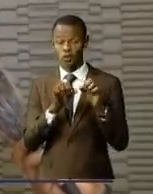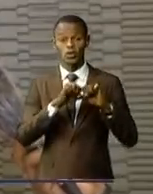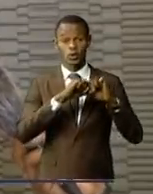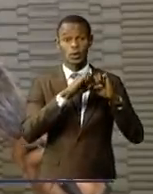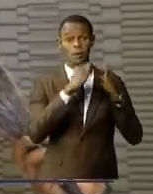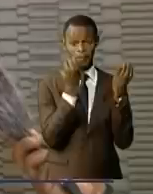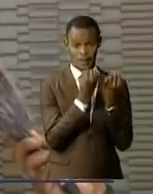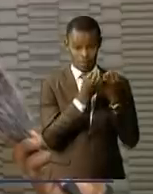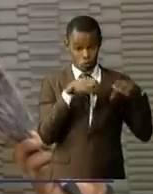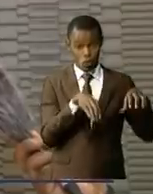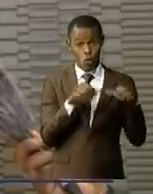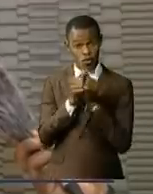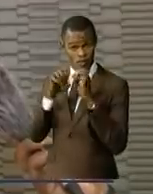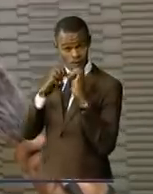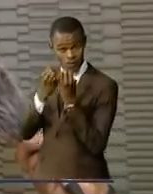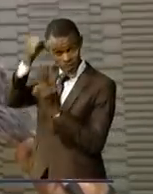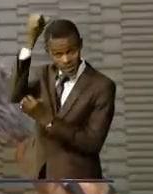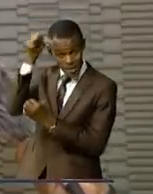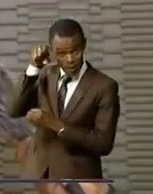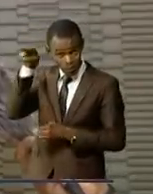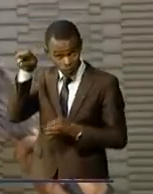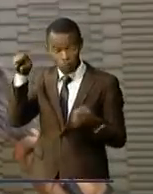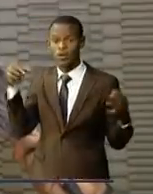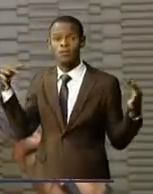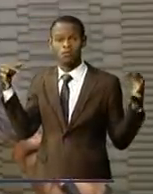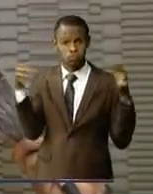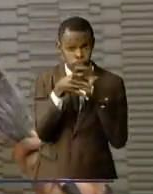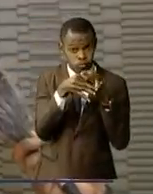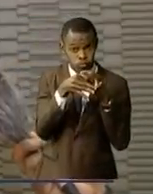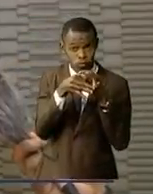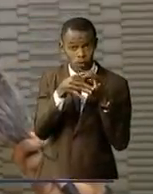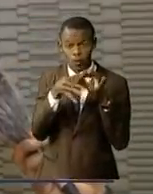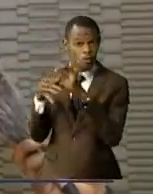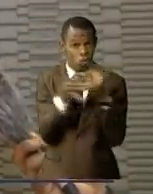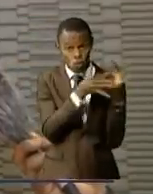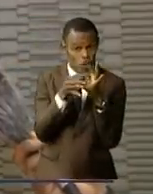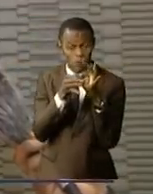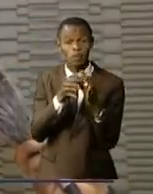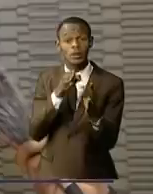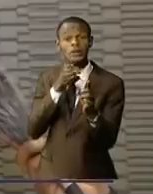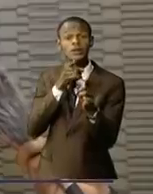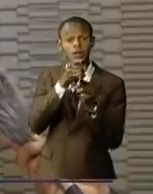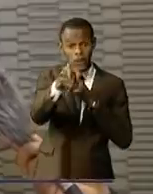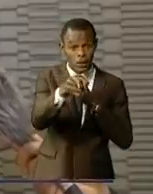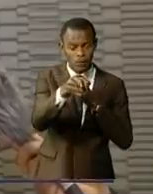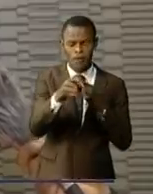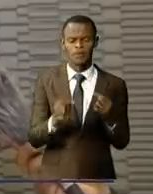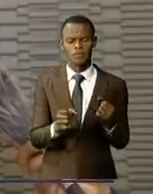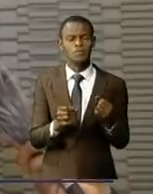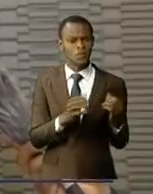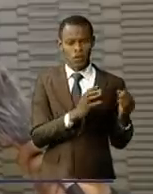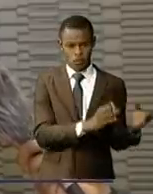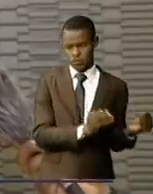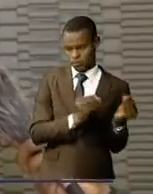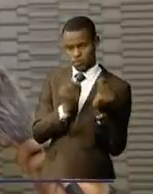de collaborer directement. Nous allons mettre à disposition de la Chambre de commerce des Émirats